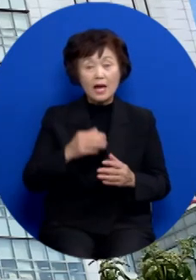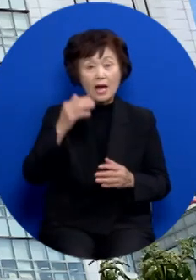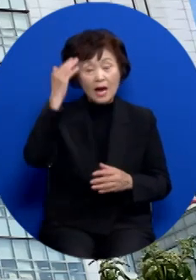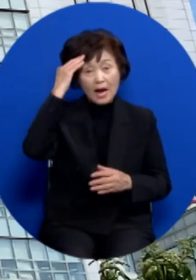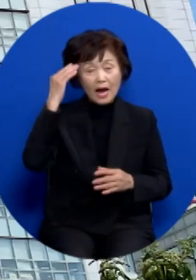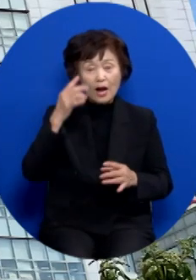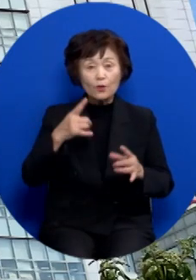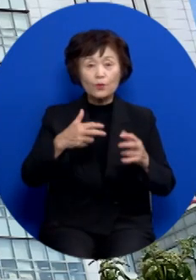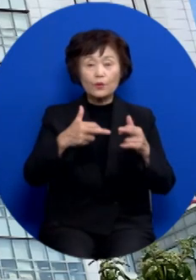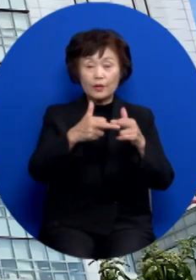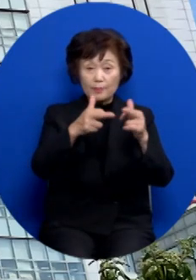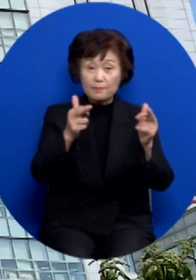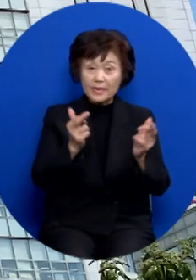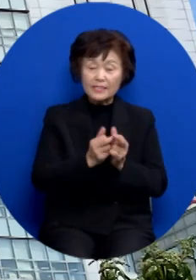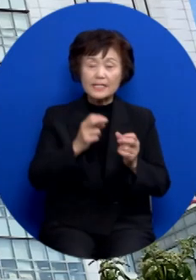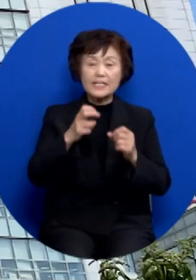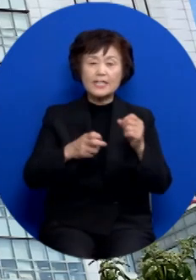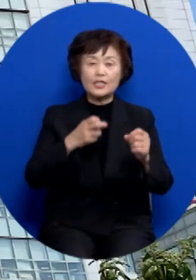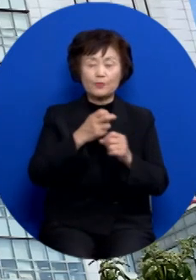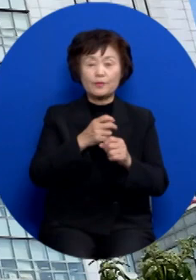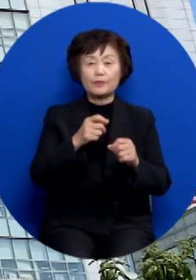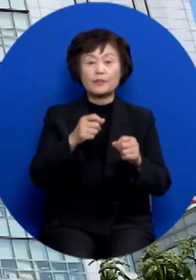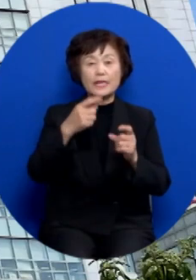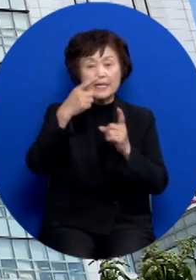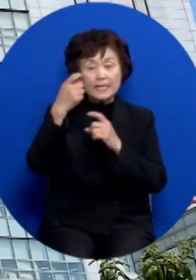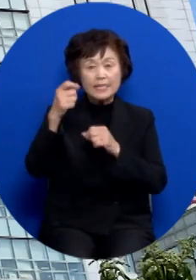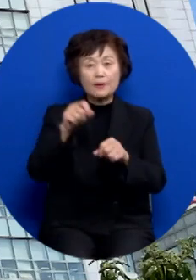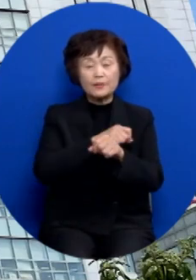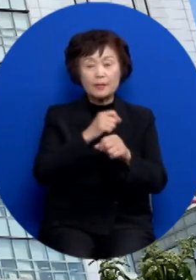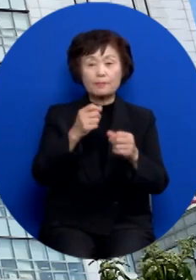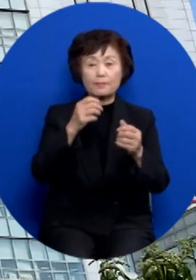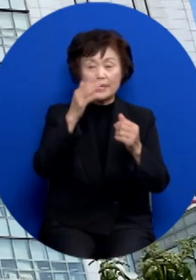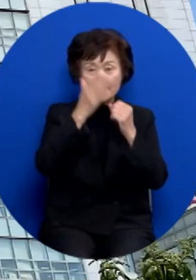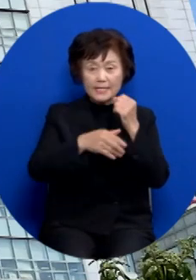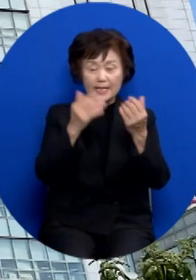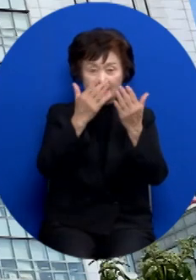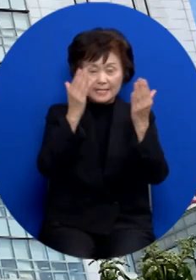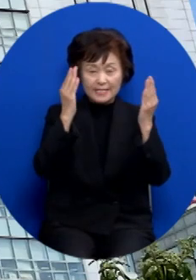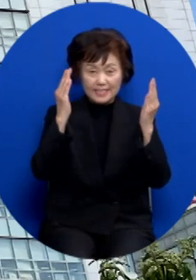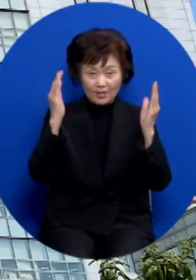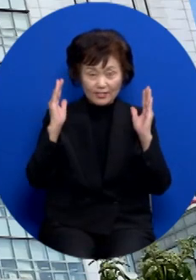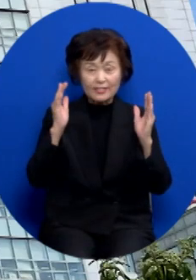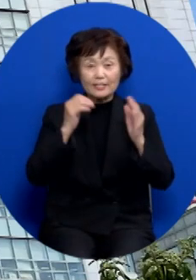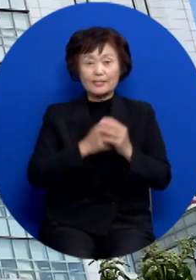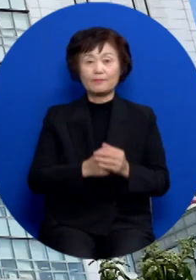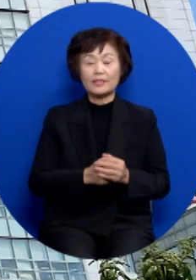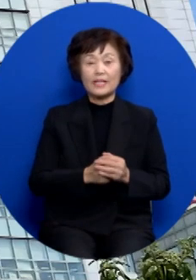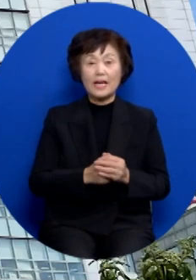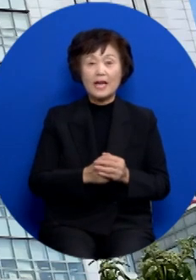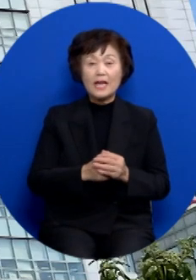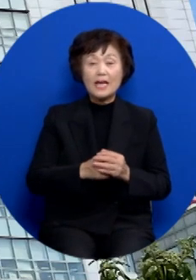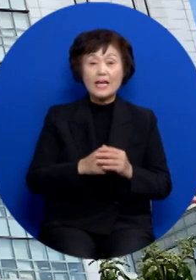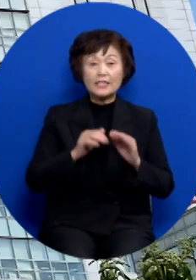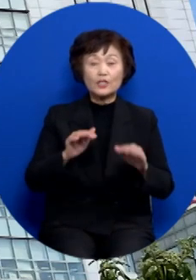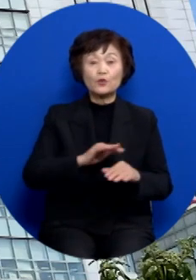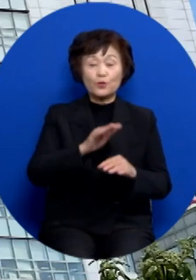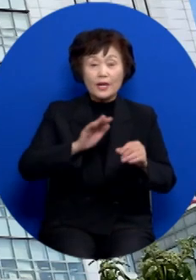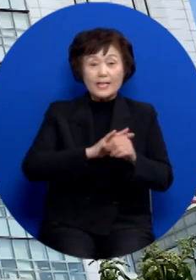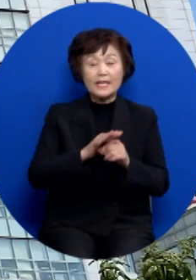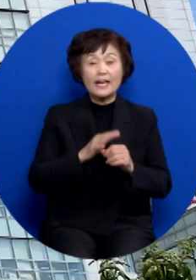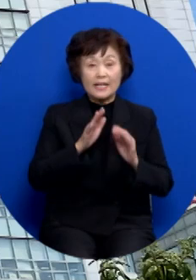한국 컴패션이 20주년 기념 특별 사진전 컴패션 모먼트, 지금 우리가 사랑할 시간을